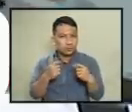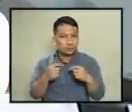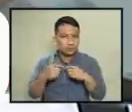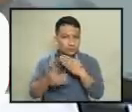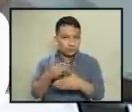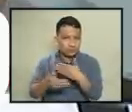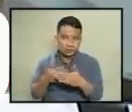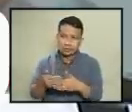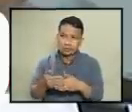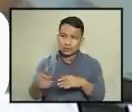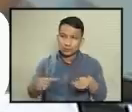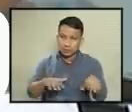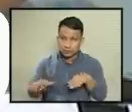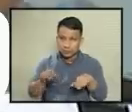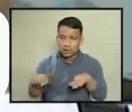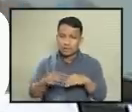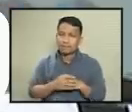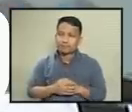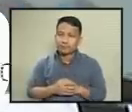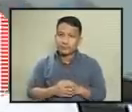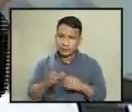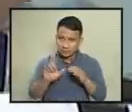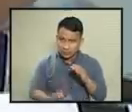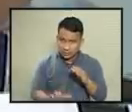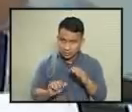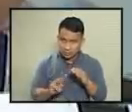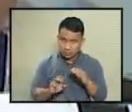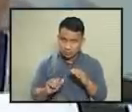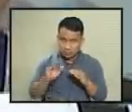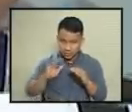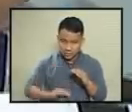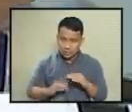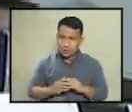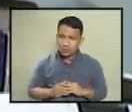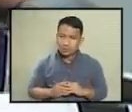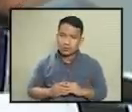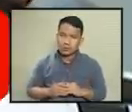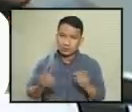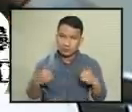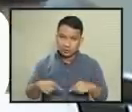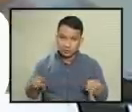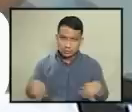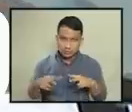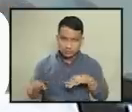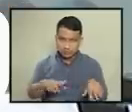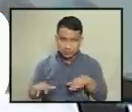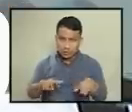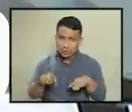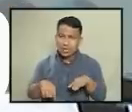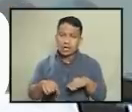trend of the seismicity is lowering. The incidence of volcanic earthquakes is